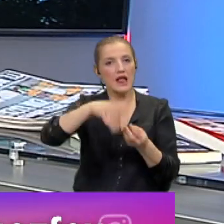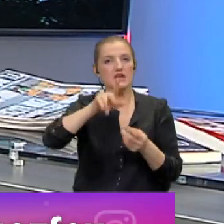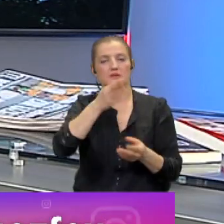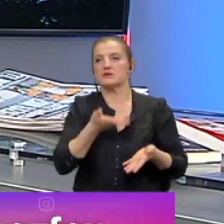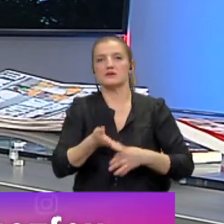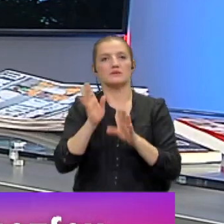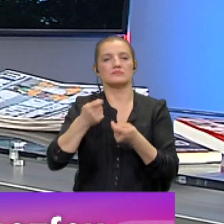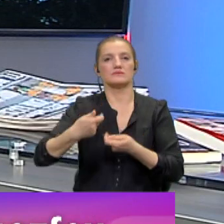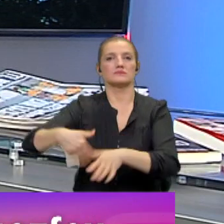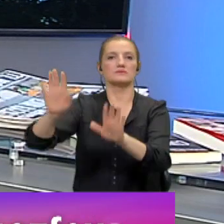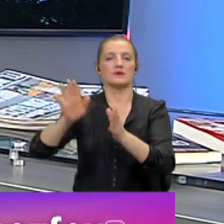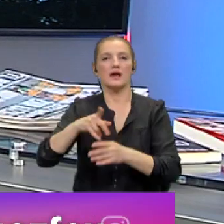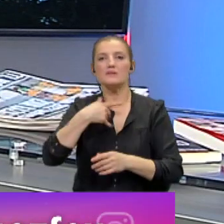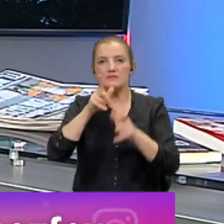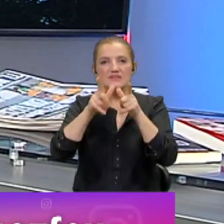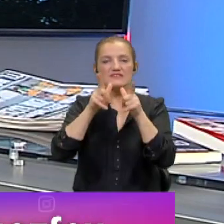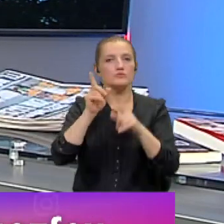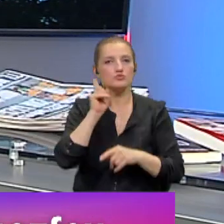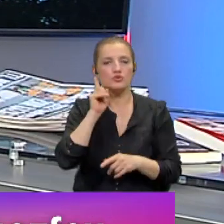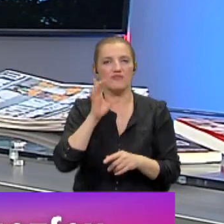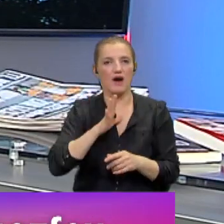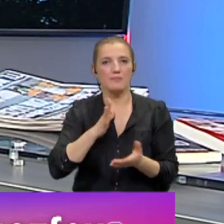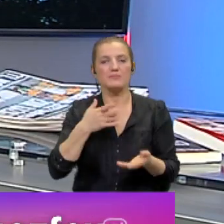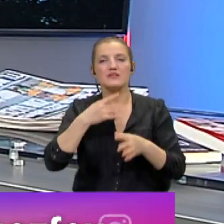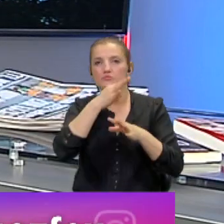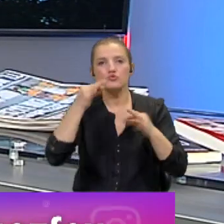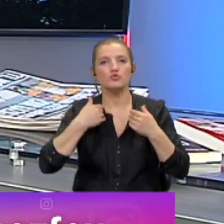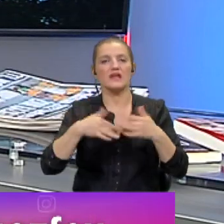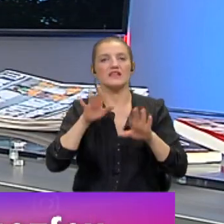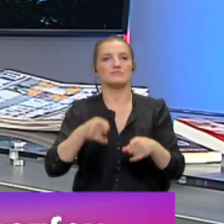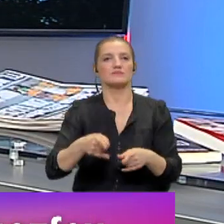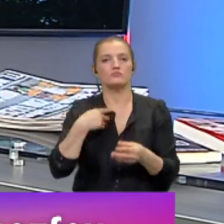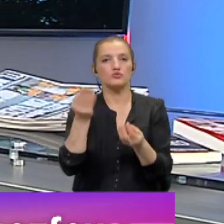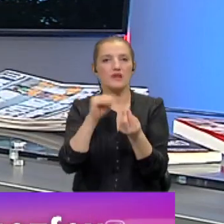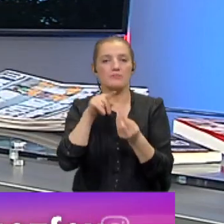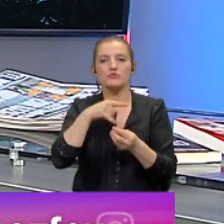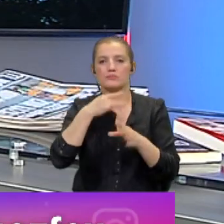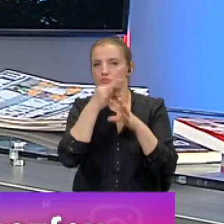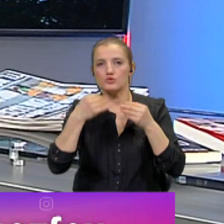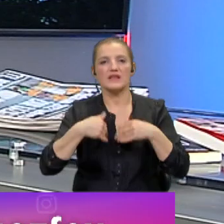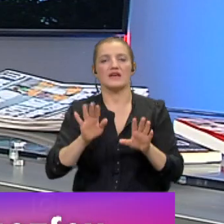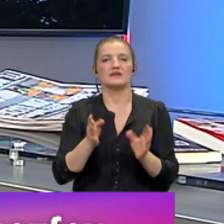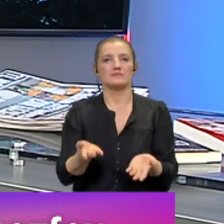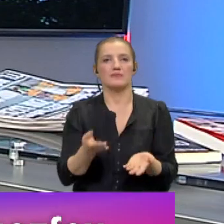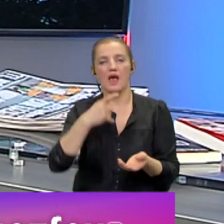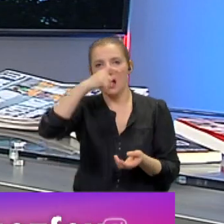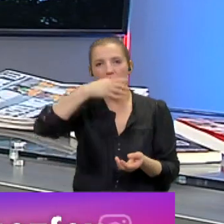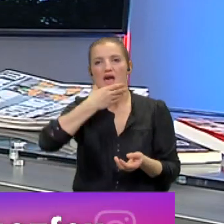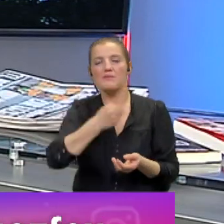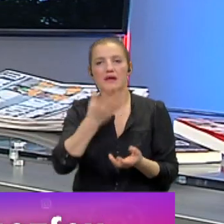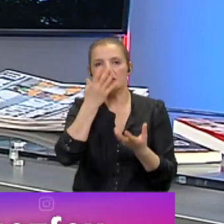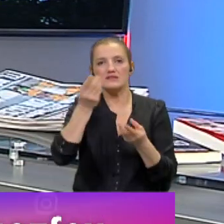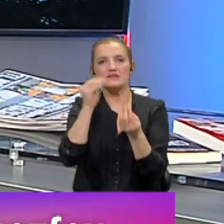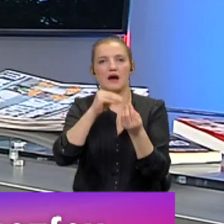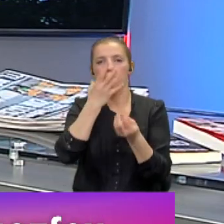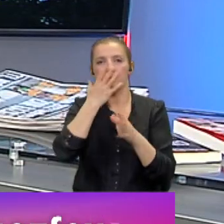ve acaba bizi duyan Sesimi duyan var mı Biz mutlu değiliz Bu zamlarla sade hanımın gönderdiği mesajlar emeklinin zam